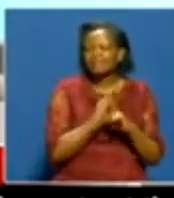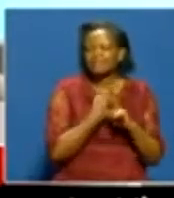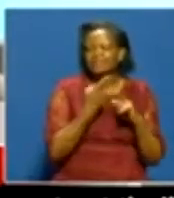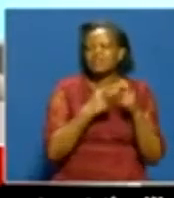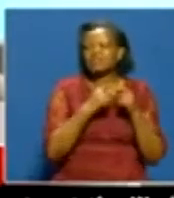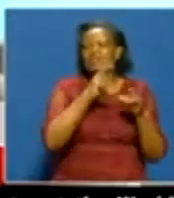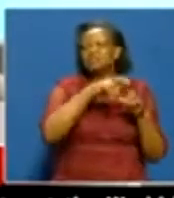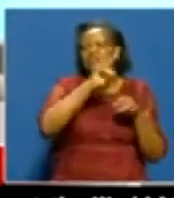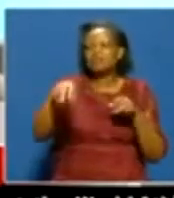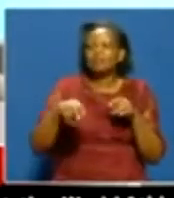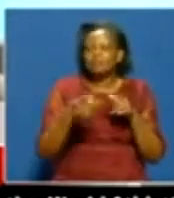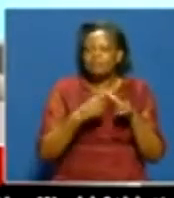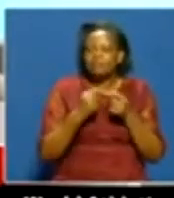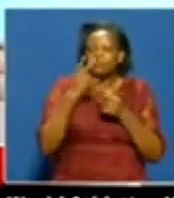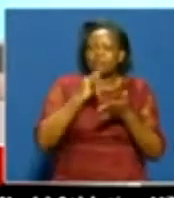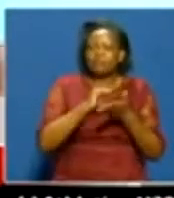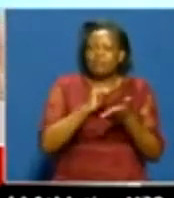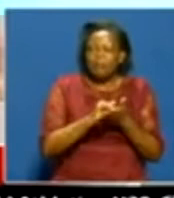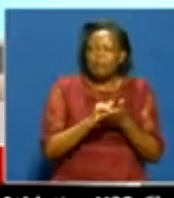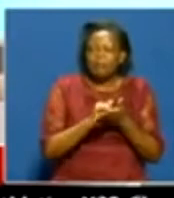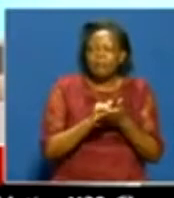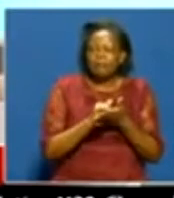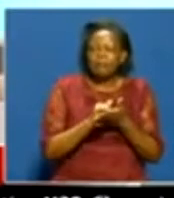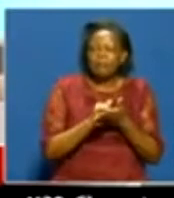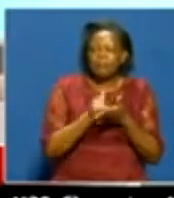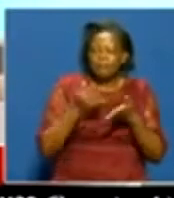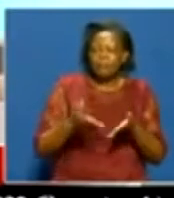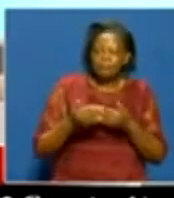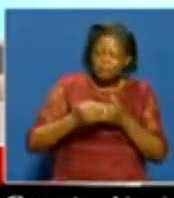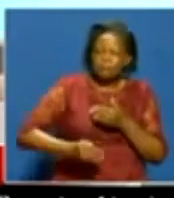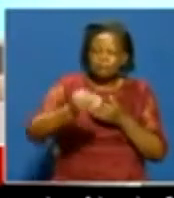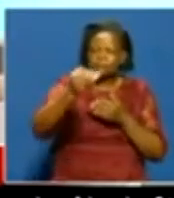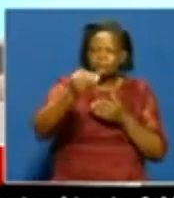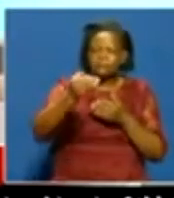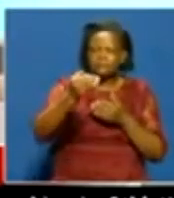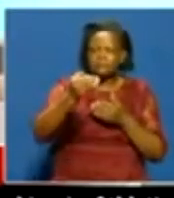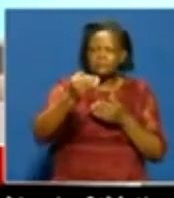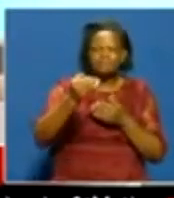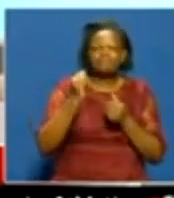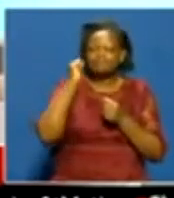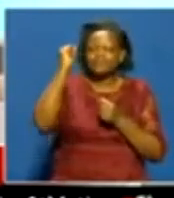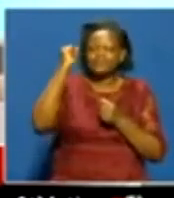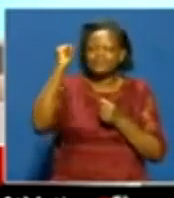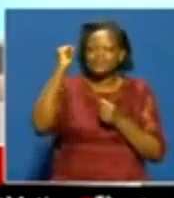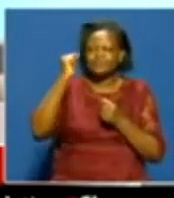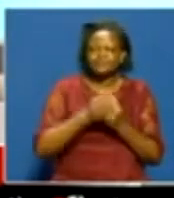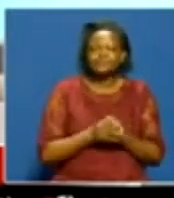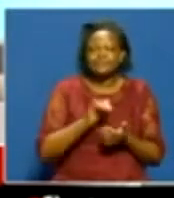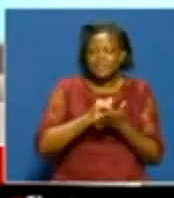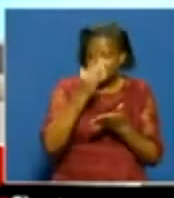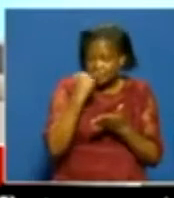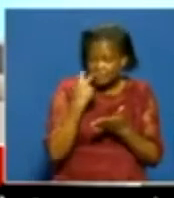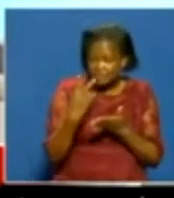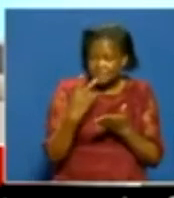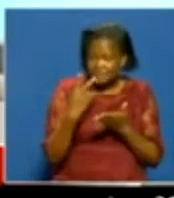mwingine. Utapata ni kwamba kwa sasa kwenda mbele itakuwa ni siasa. Mm-hmm. Na ndio maana unaona mazungumzo